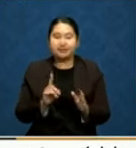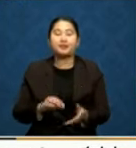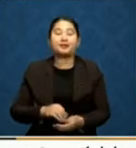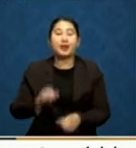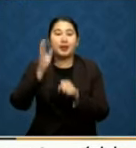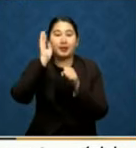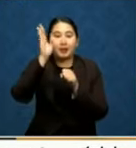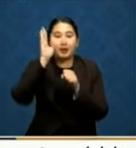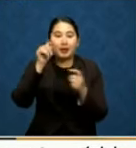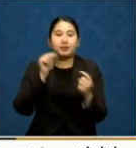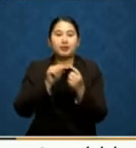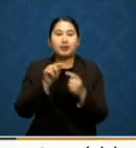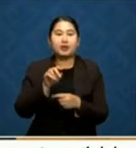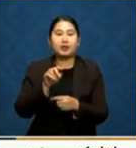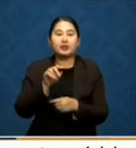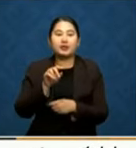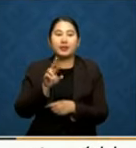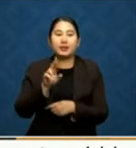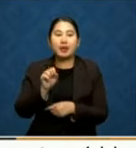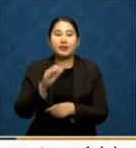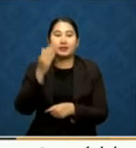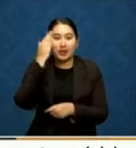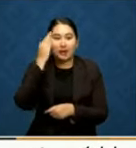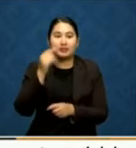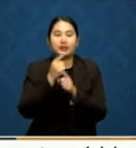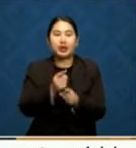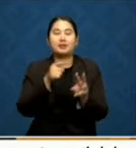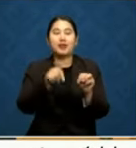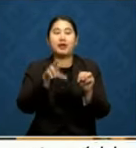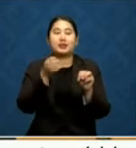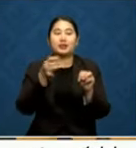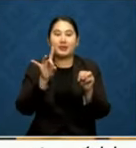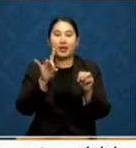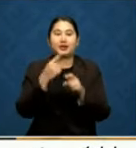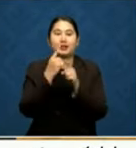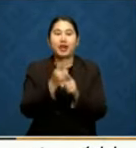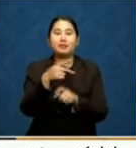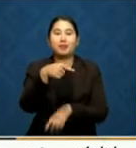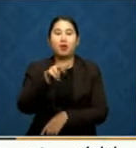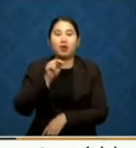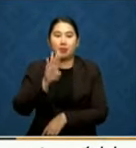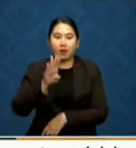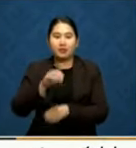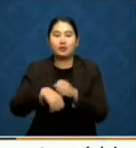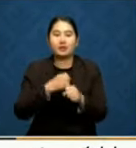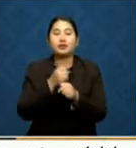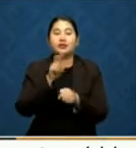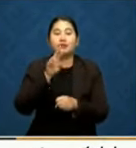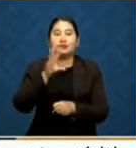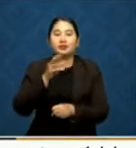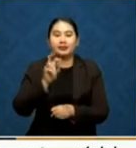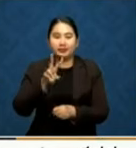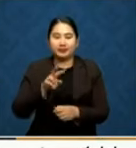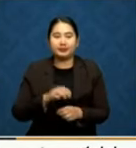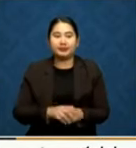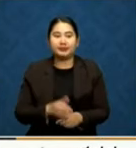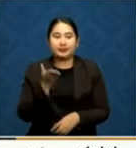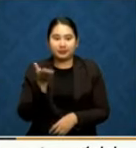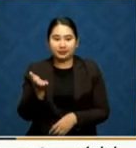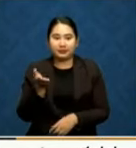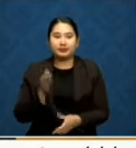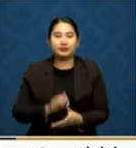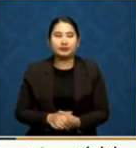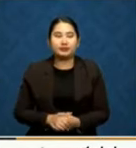งต่อสภาพุททนลกษะดอนเพื่ทราบนะครับตามมาตา 18 ของบรบรสภาองคกรผู้บริโภค ปี 62 ครับเริเชิญ